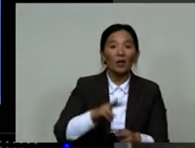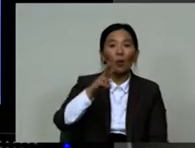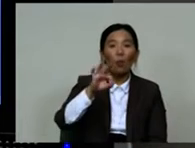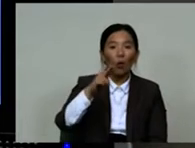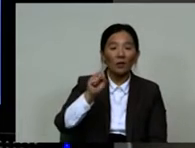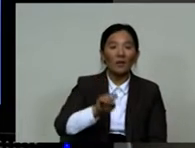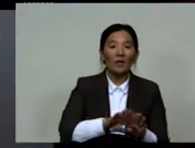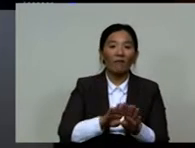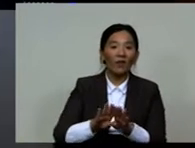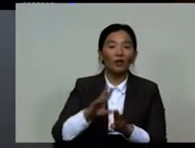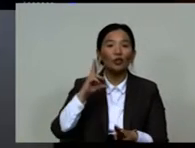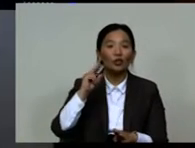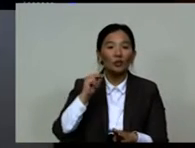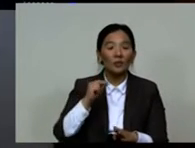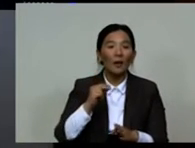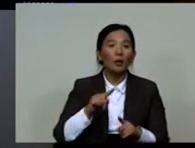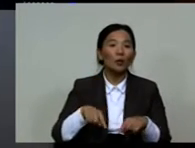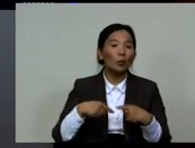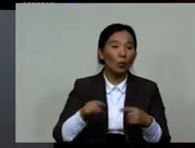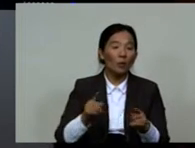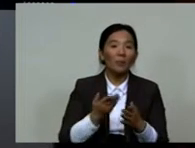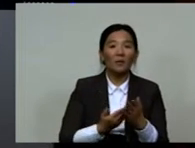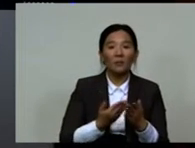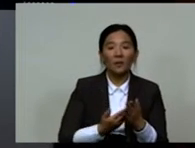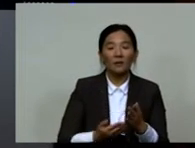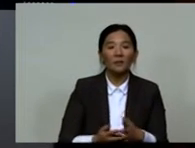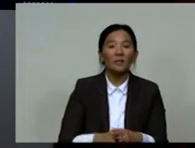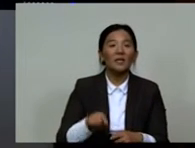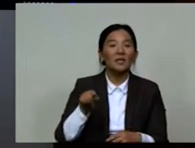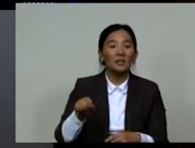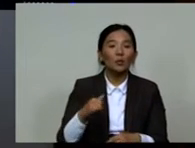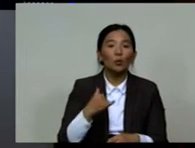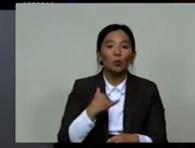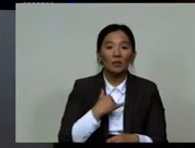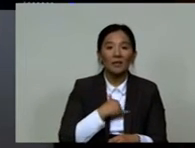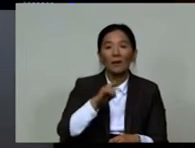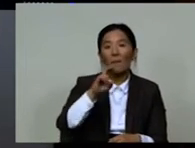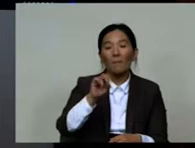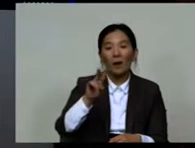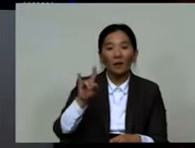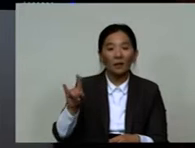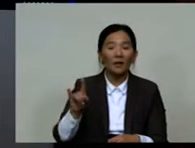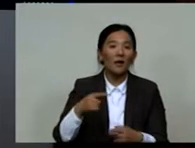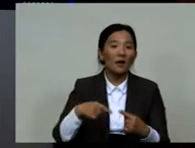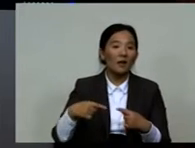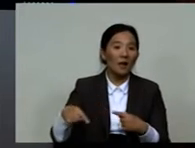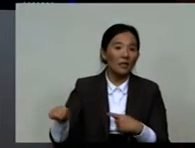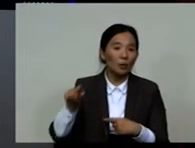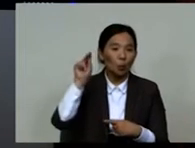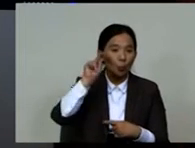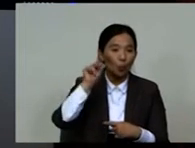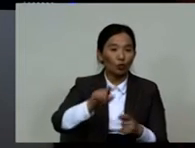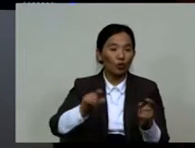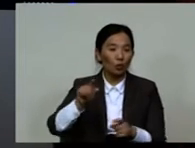чисел. Приведем другой пример. Здесь у нас баллы разных